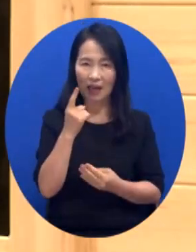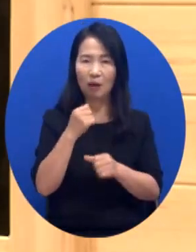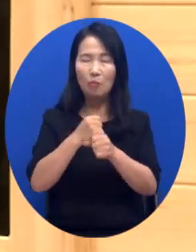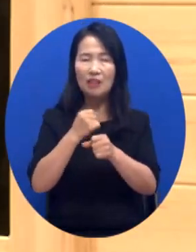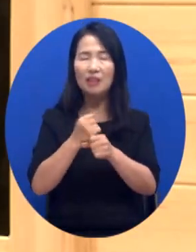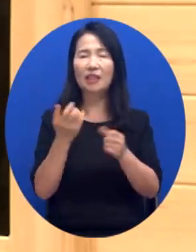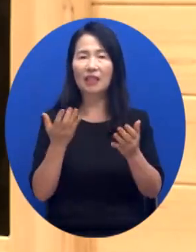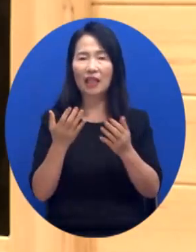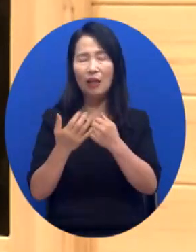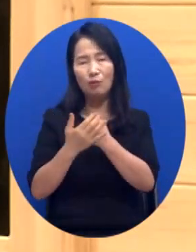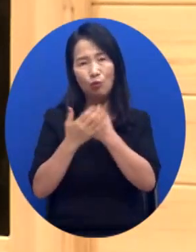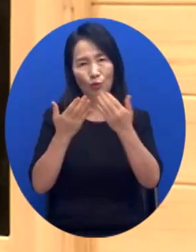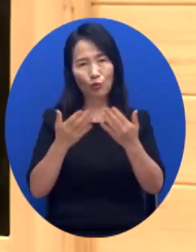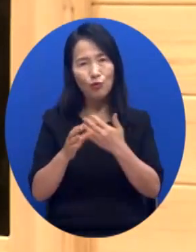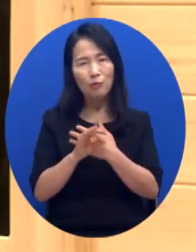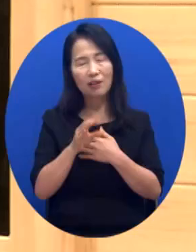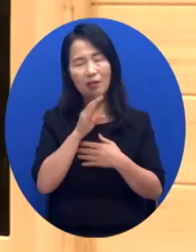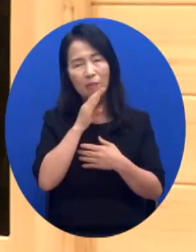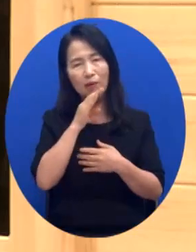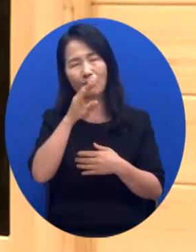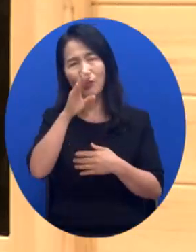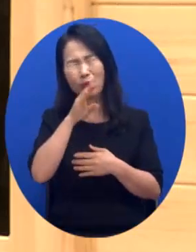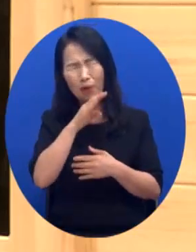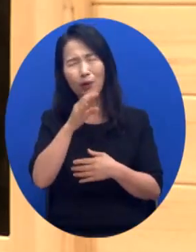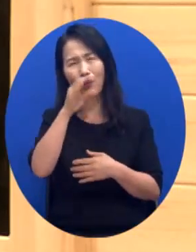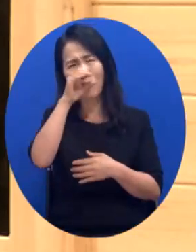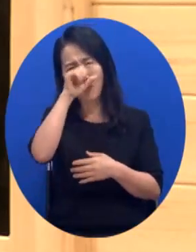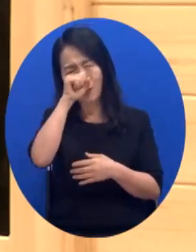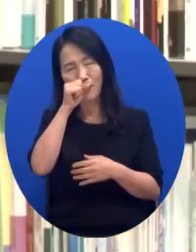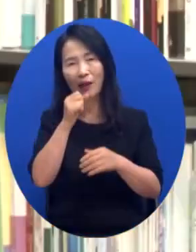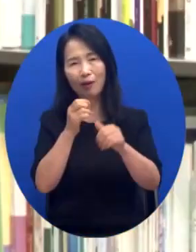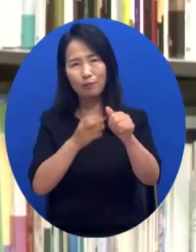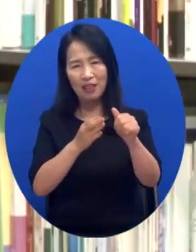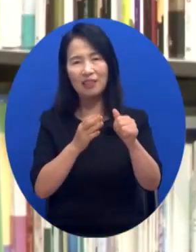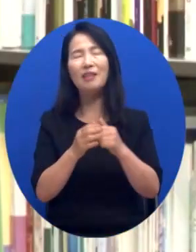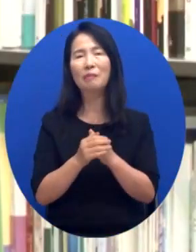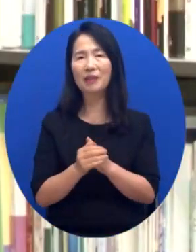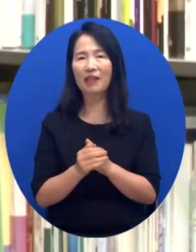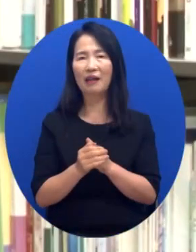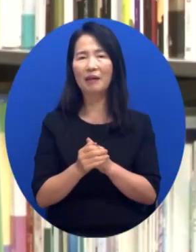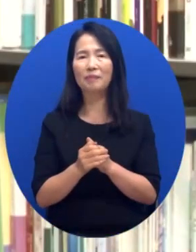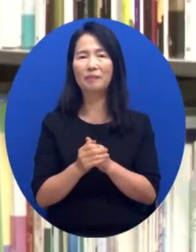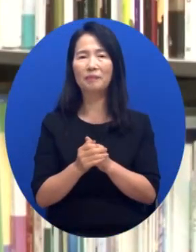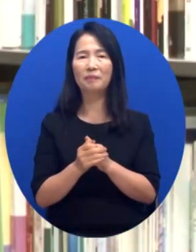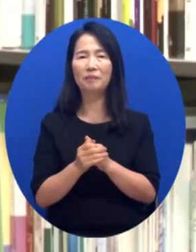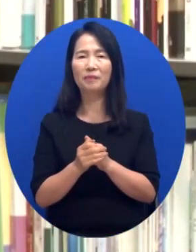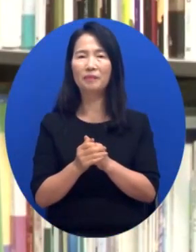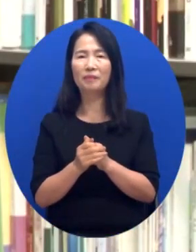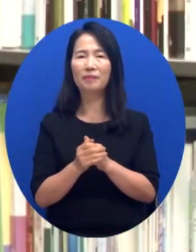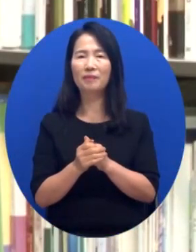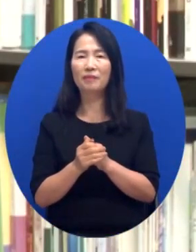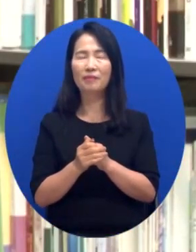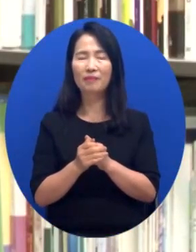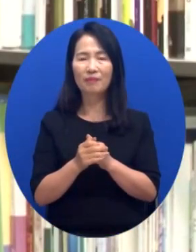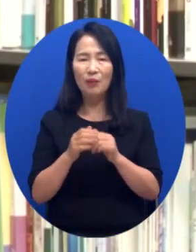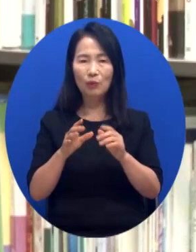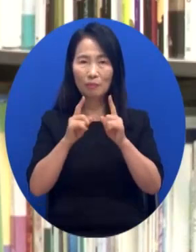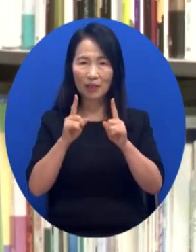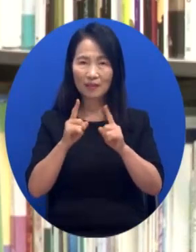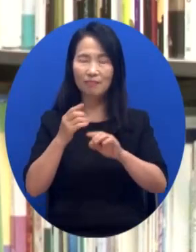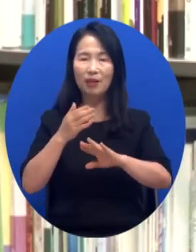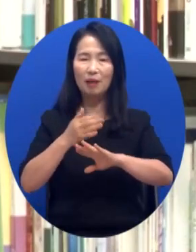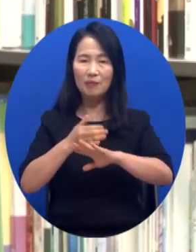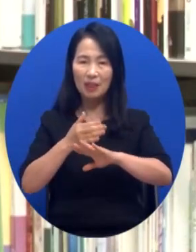정말로 정말로 정말로 정말로 감사하고 부탁을 드립니다. 예, 알겠습니다. 총회장님 오늘 말씀 잘